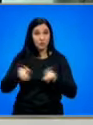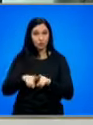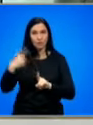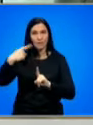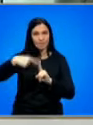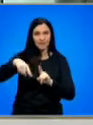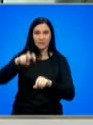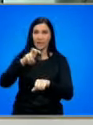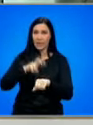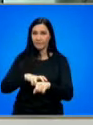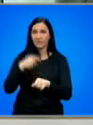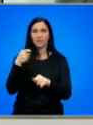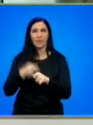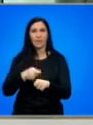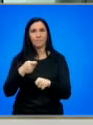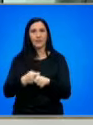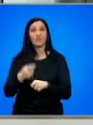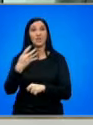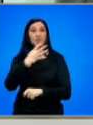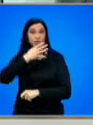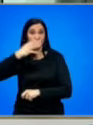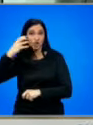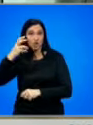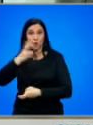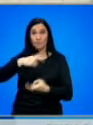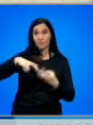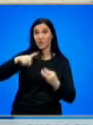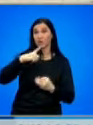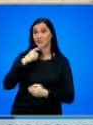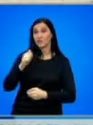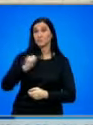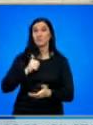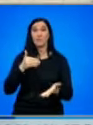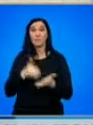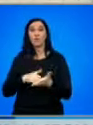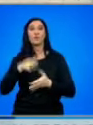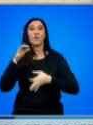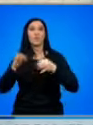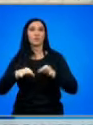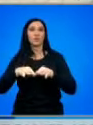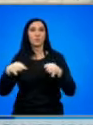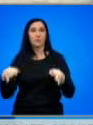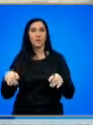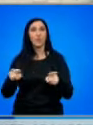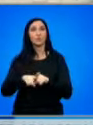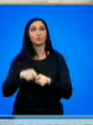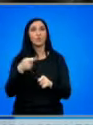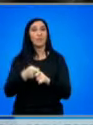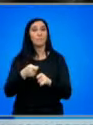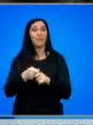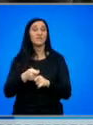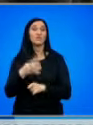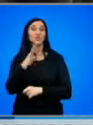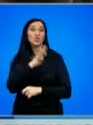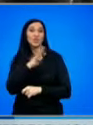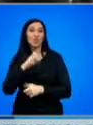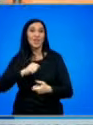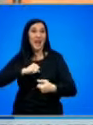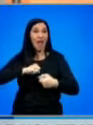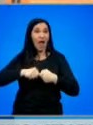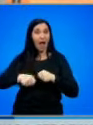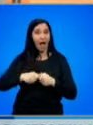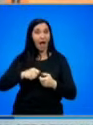месец декември са направени 400 проверки за спазване на противоепидемичните мерки, като са съставени 44